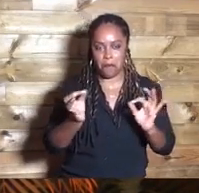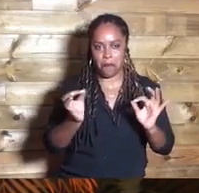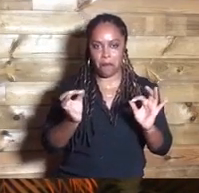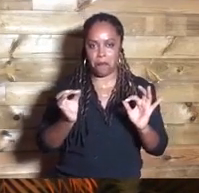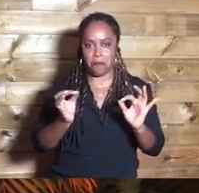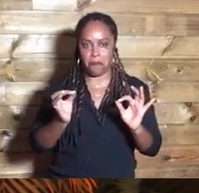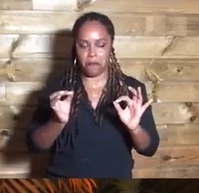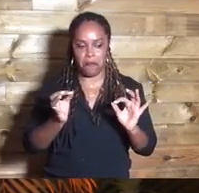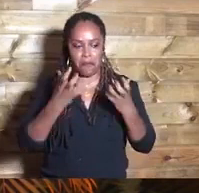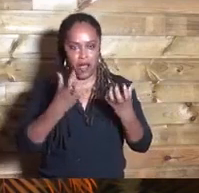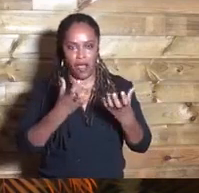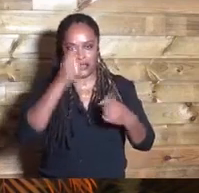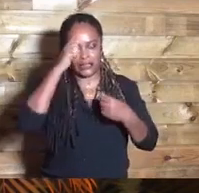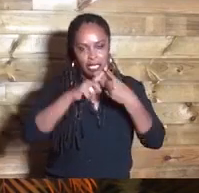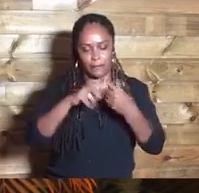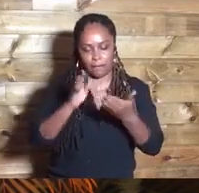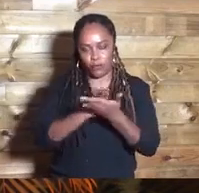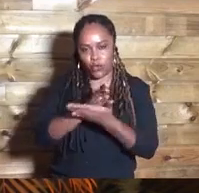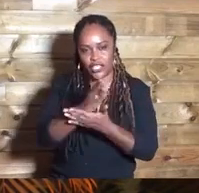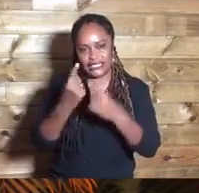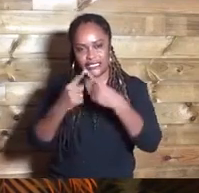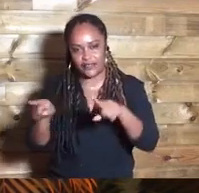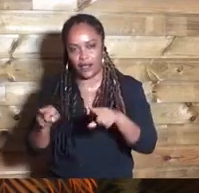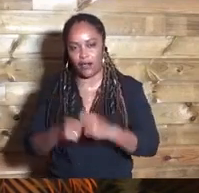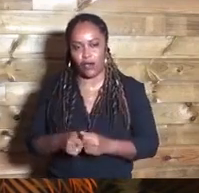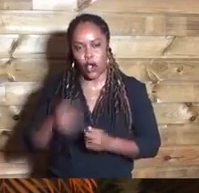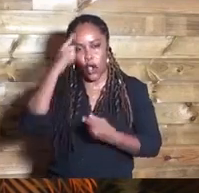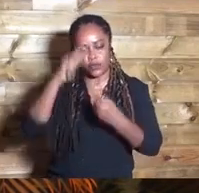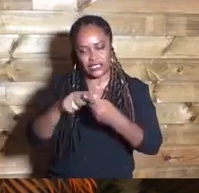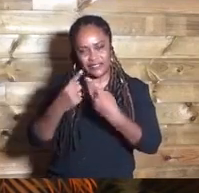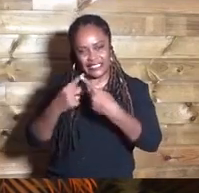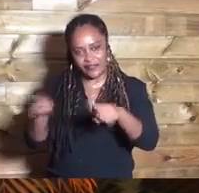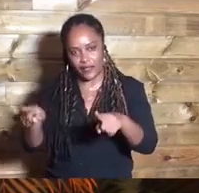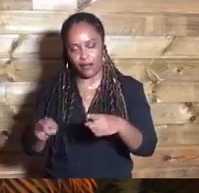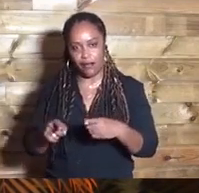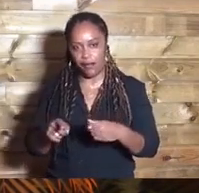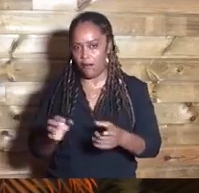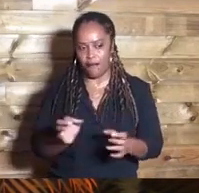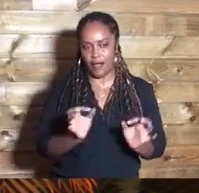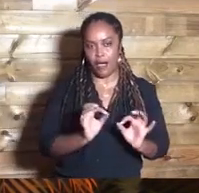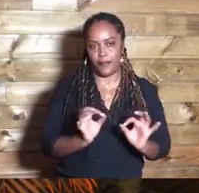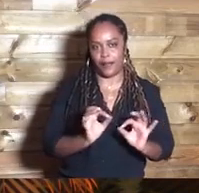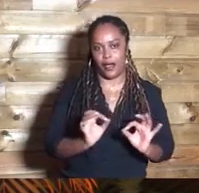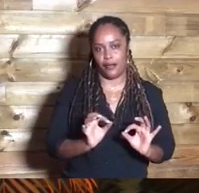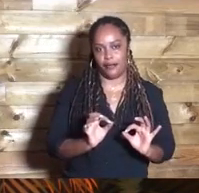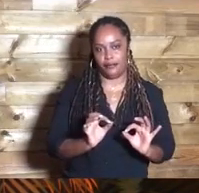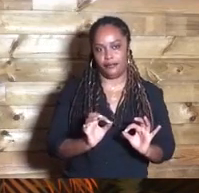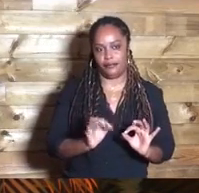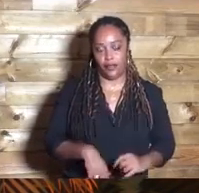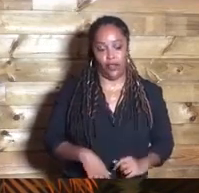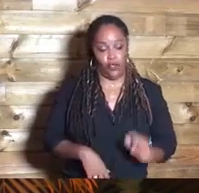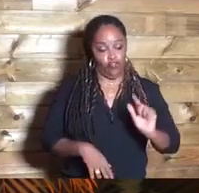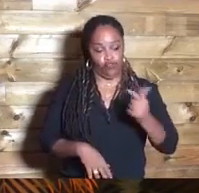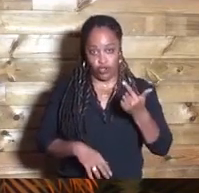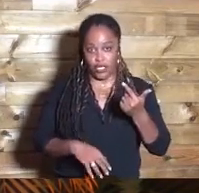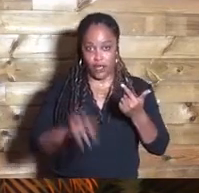projet différent, un projet politique différent pour la Guadeloupe ». La deuxième raison pour laquelle, pour moi, cette